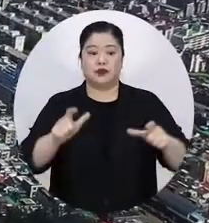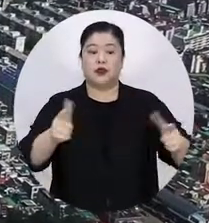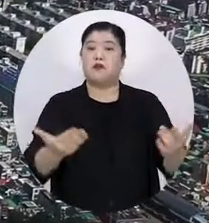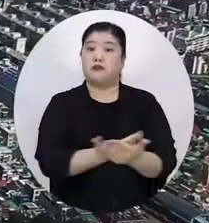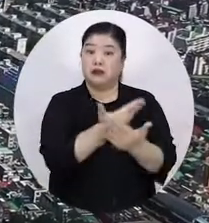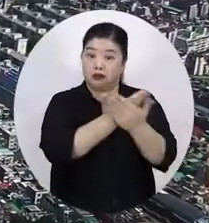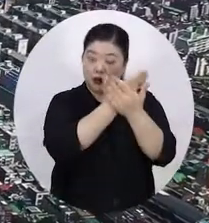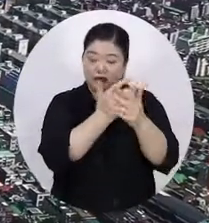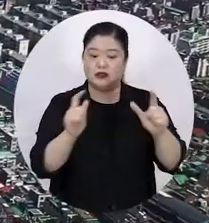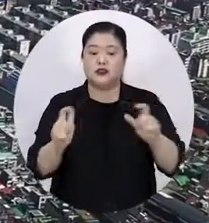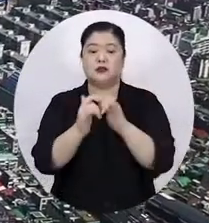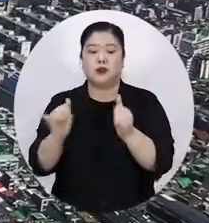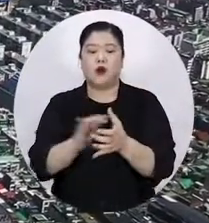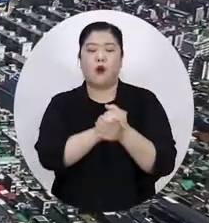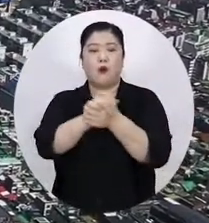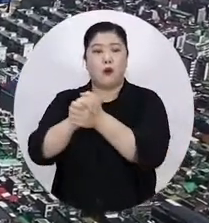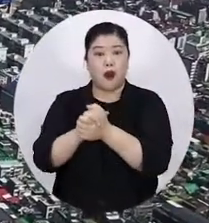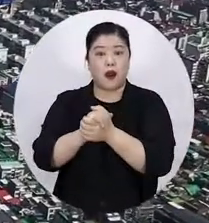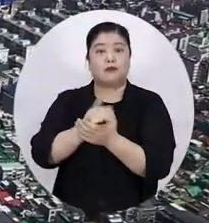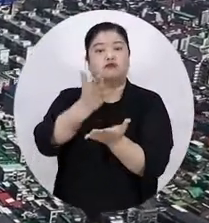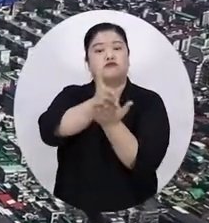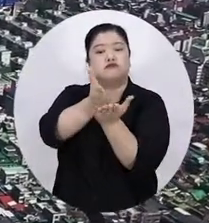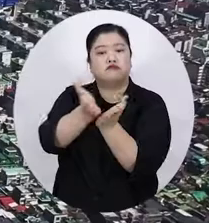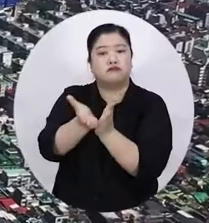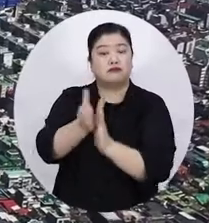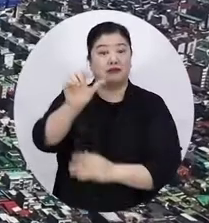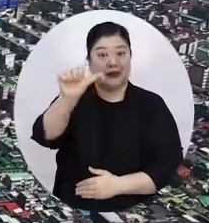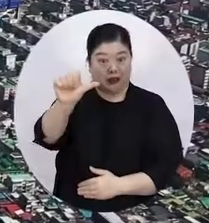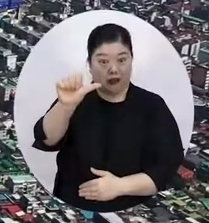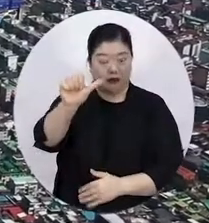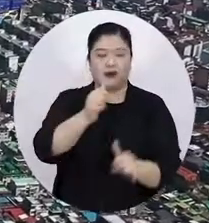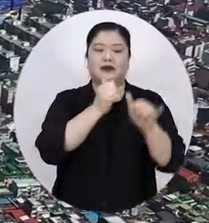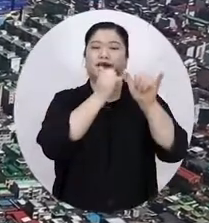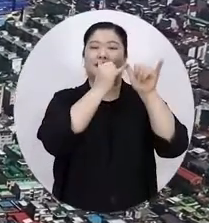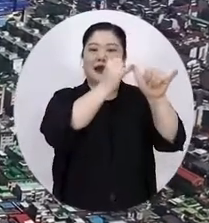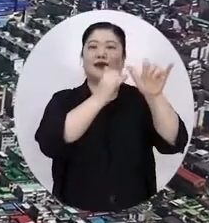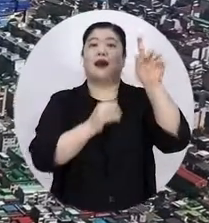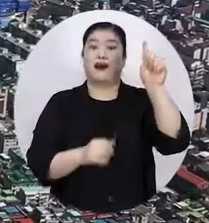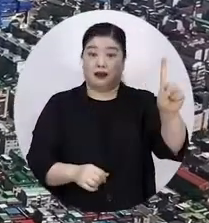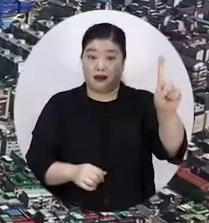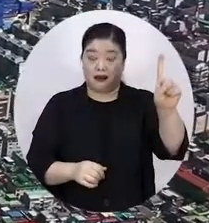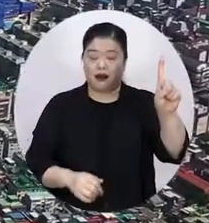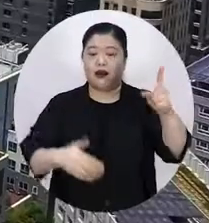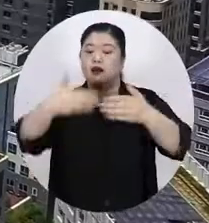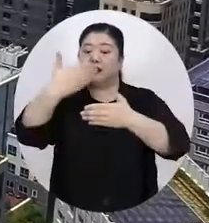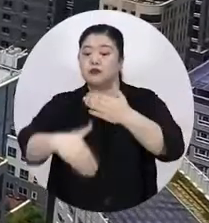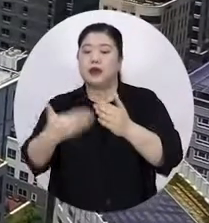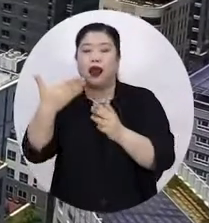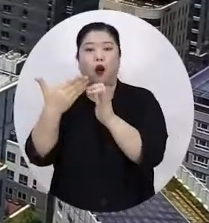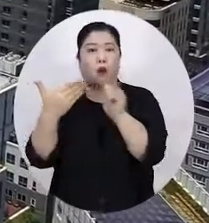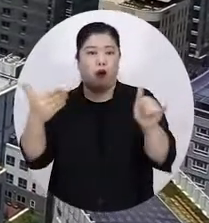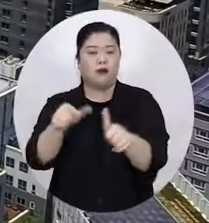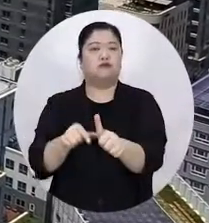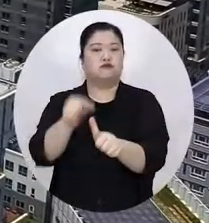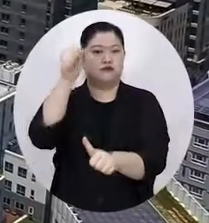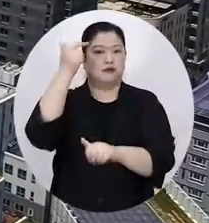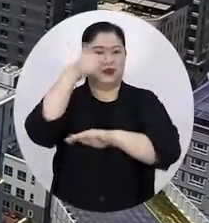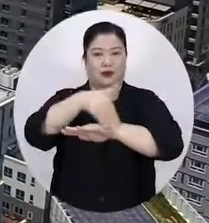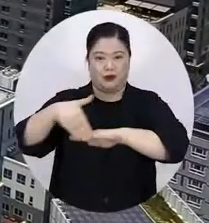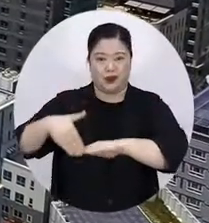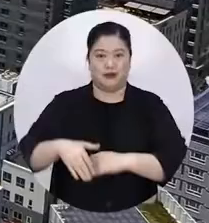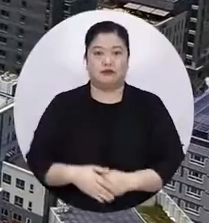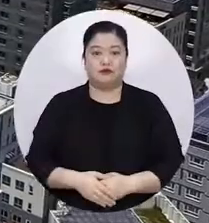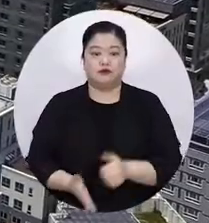시상부문은 지역사회발전, 구민화합봉사 등 5개 부문으로 대상 1명을 포함해 총 9명 이내로